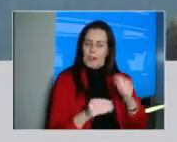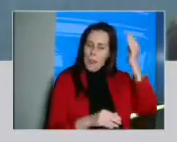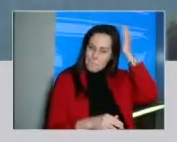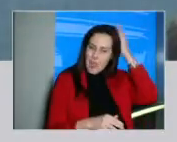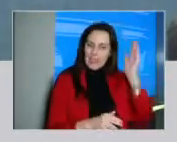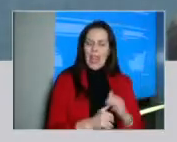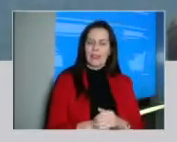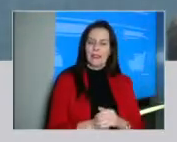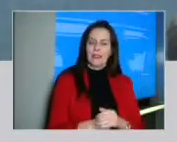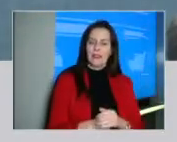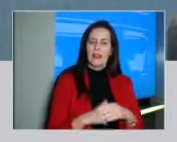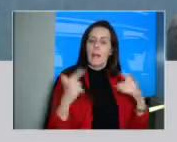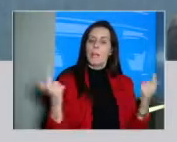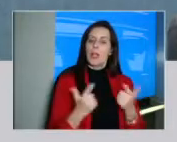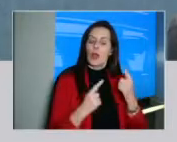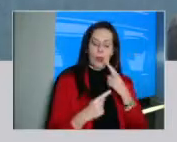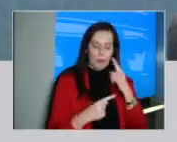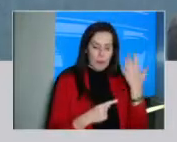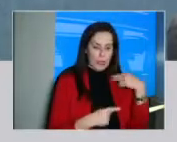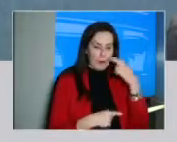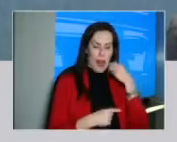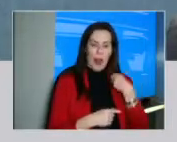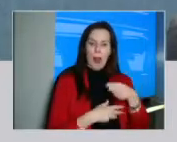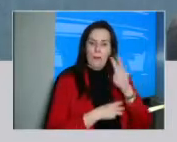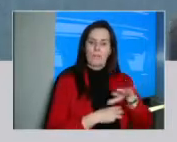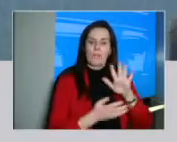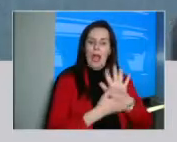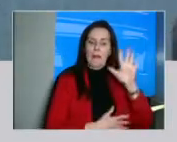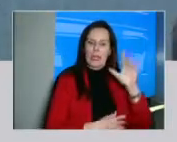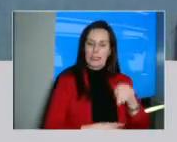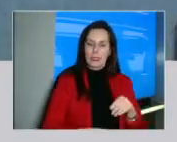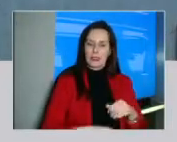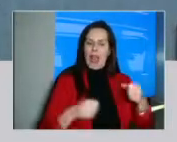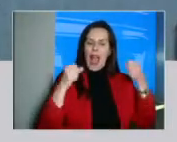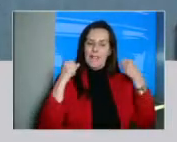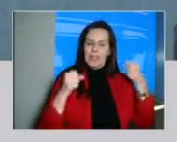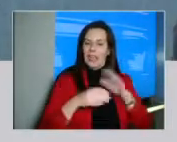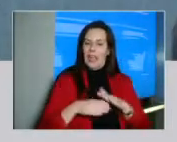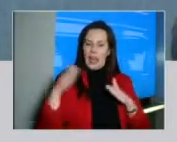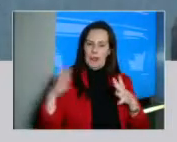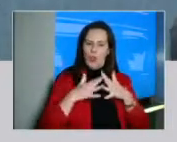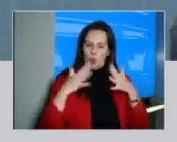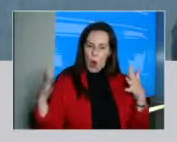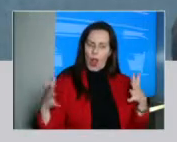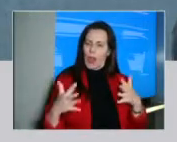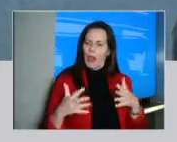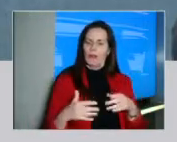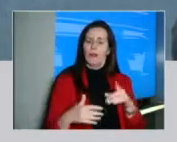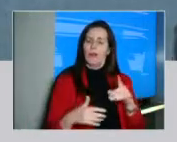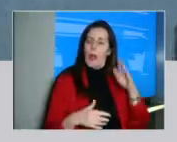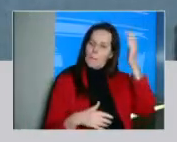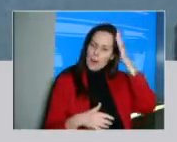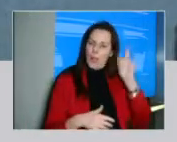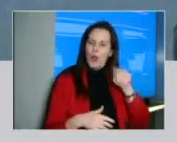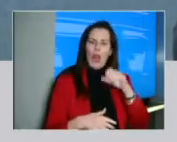בנט, באירוע שקרה בשנת 2015, אירוע של הפגנת ימין גדולה, הפגנת תמיכה. נפתלי בנט